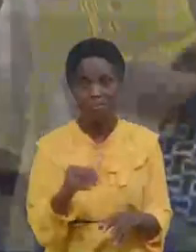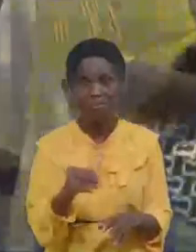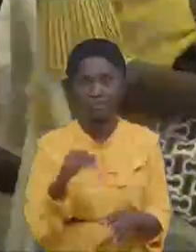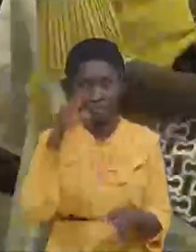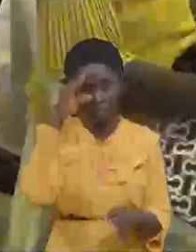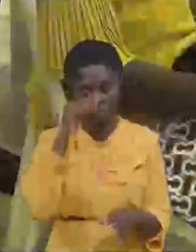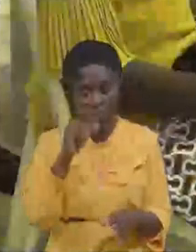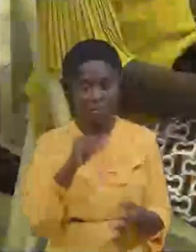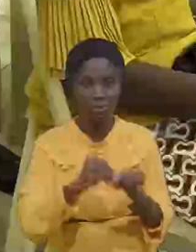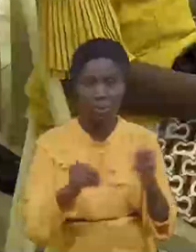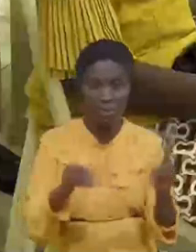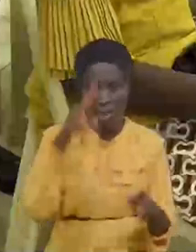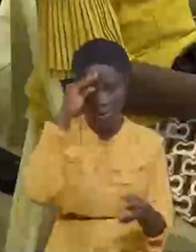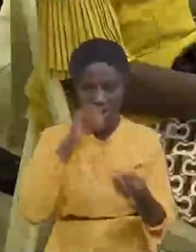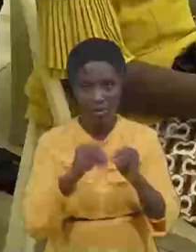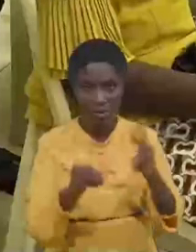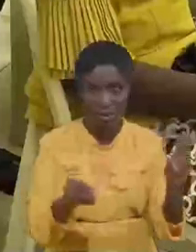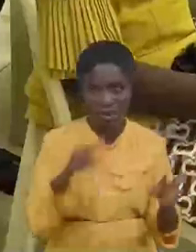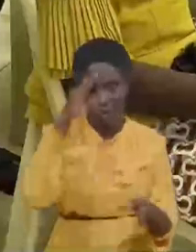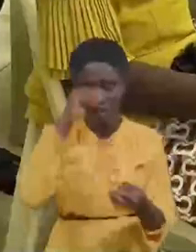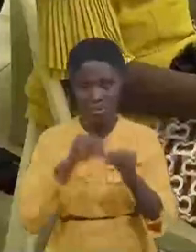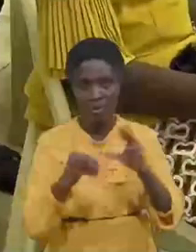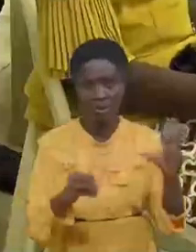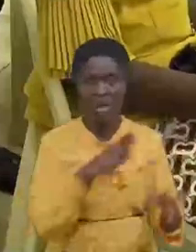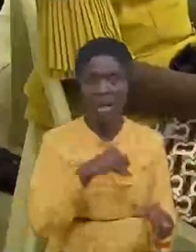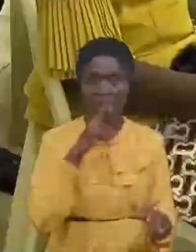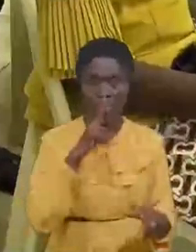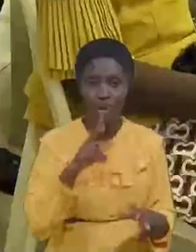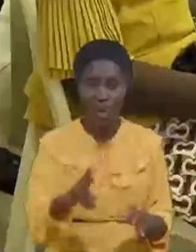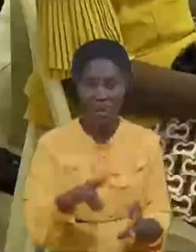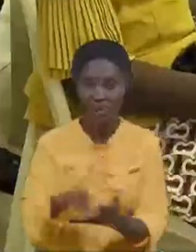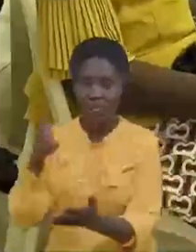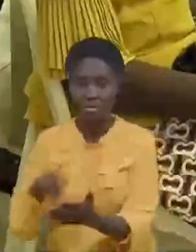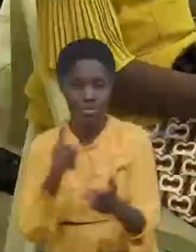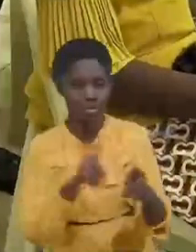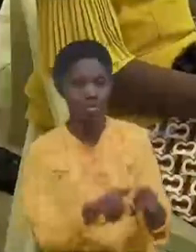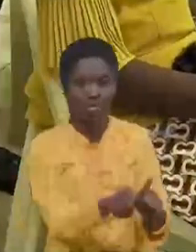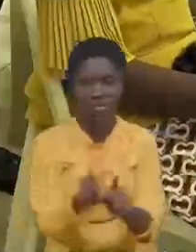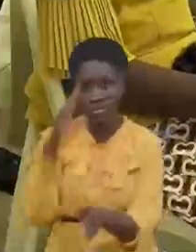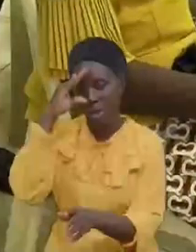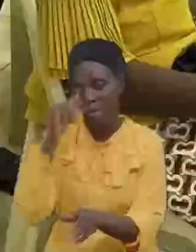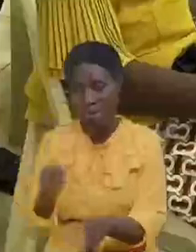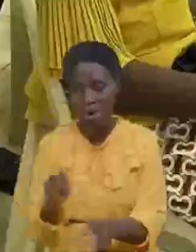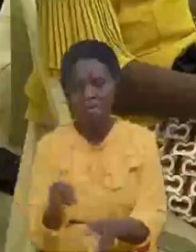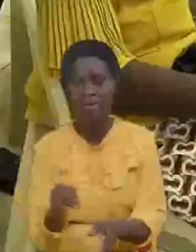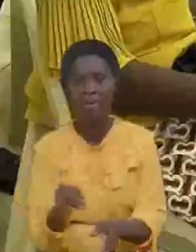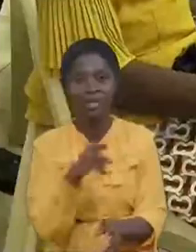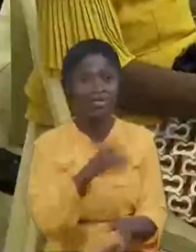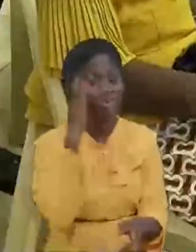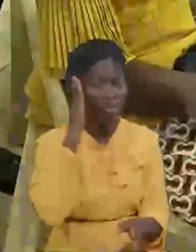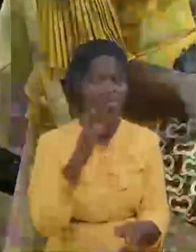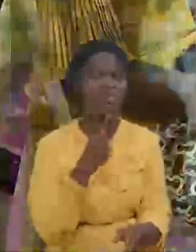l'homme 1, 2, l'homme 2, l'homme 3, et tu vas de lieu en lieu, tu en auras plus